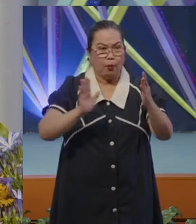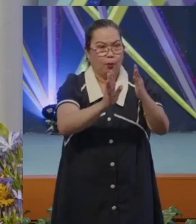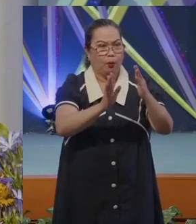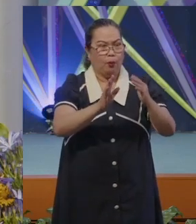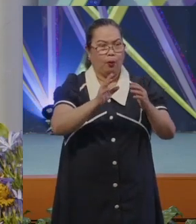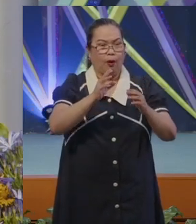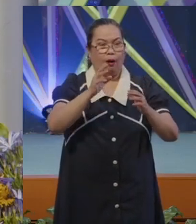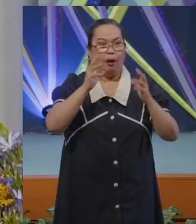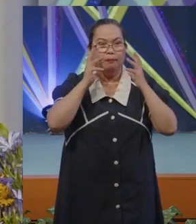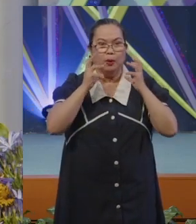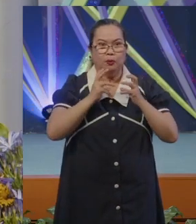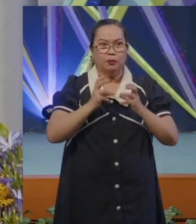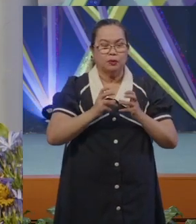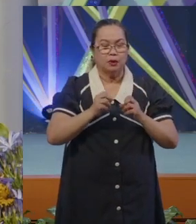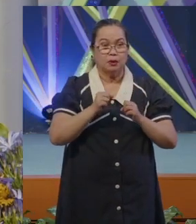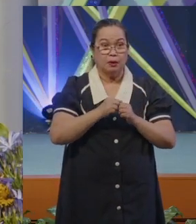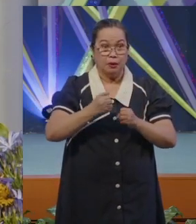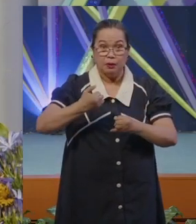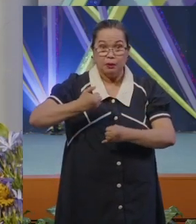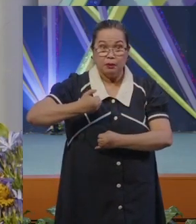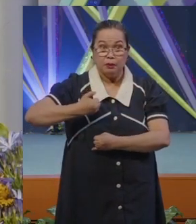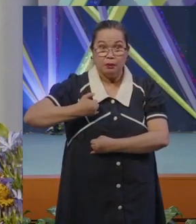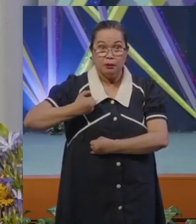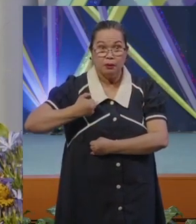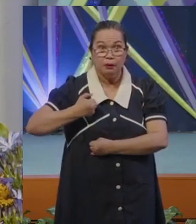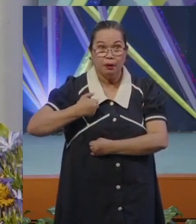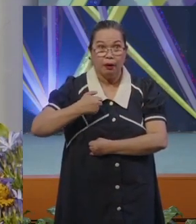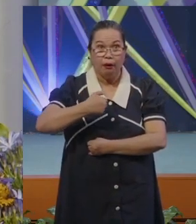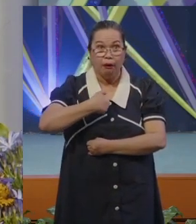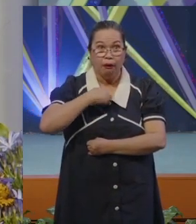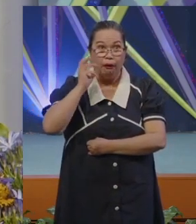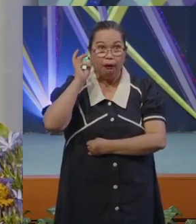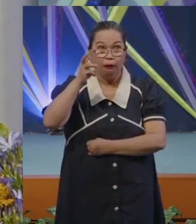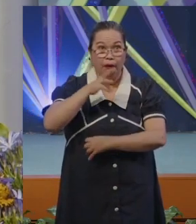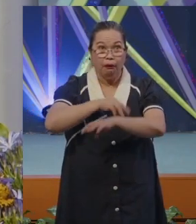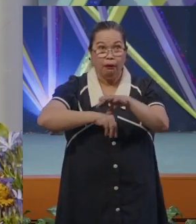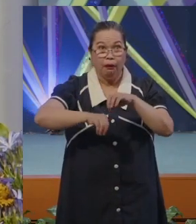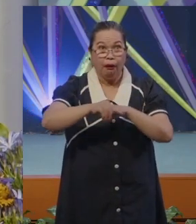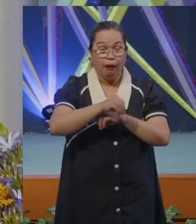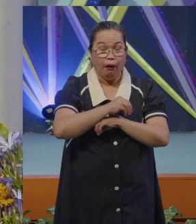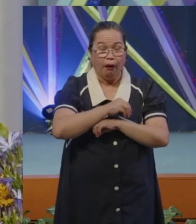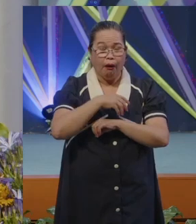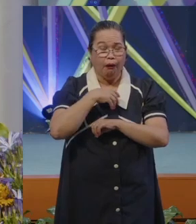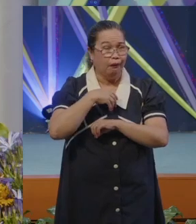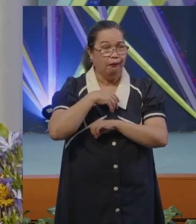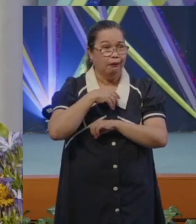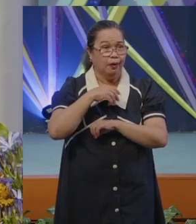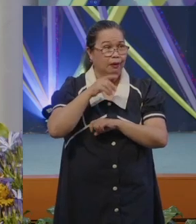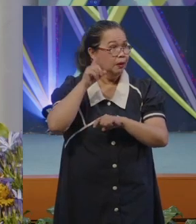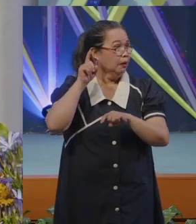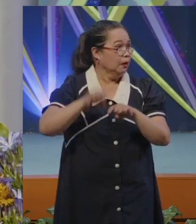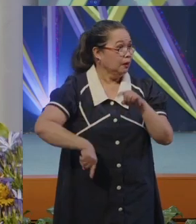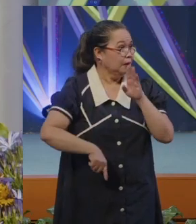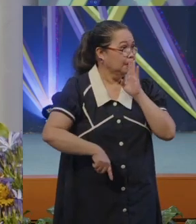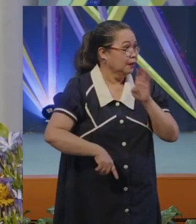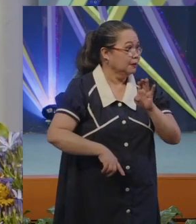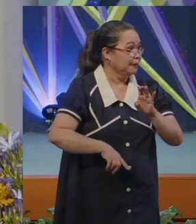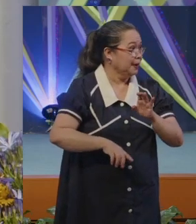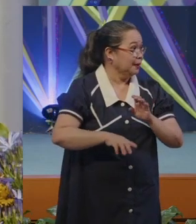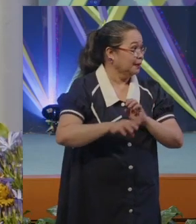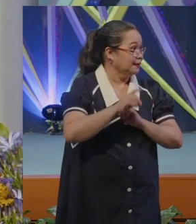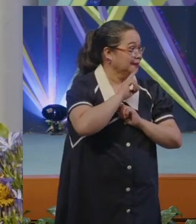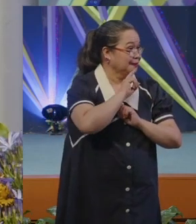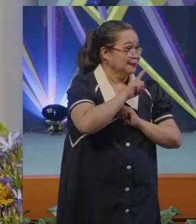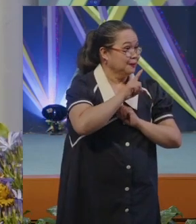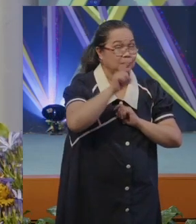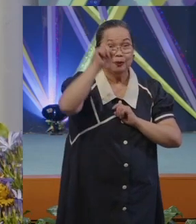Moses. Nakita niyang lahat yon. Nakita niya ang lahat ng kababalaghan at lahat ng mga mabubuting ginawa